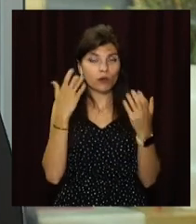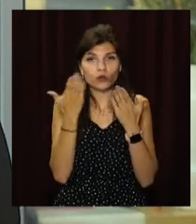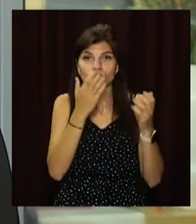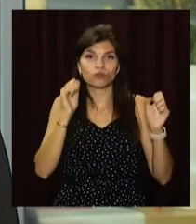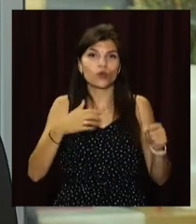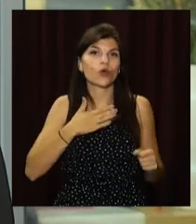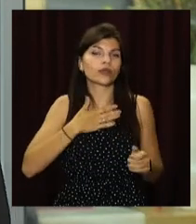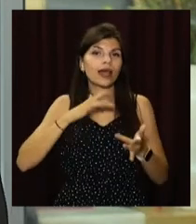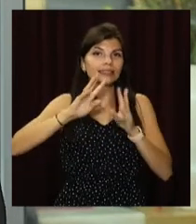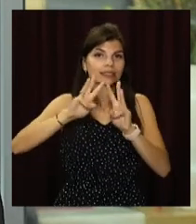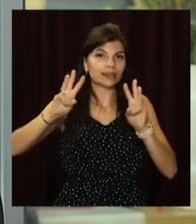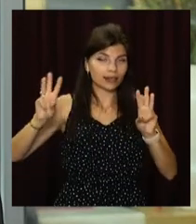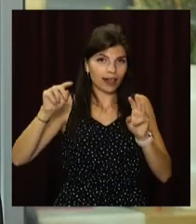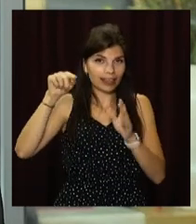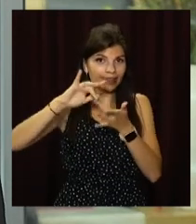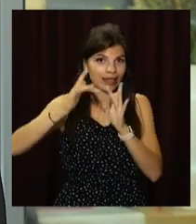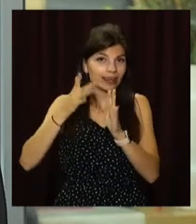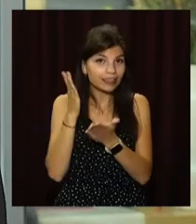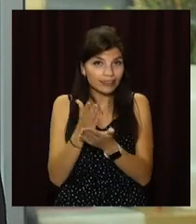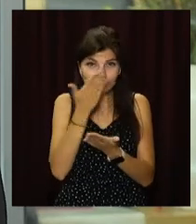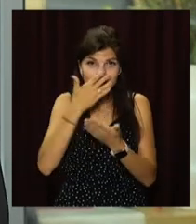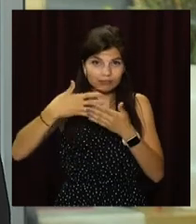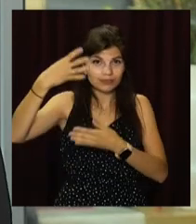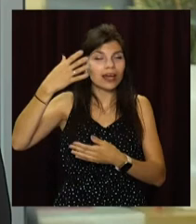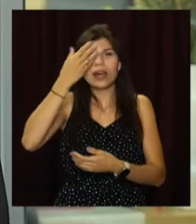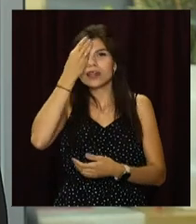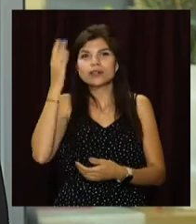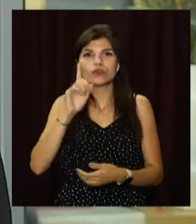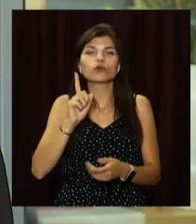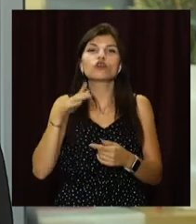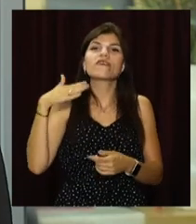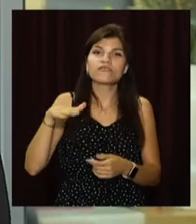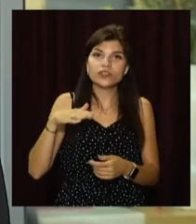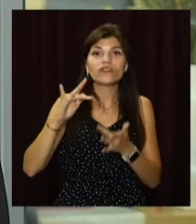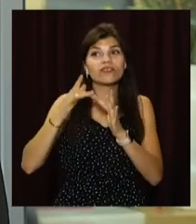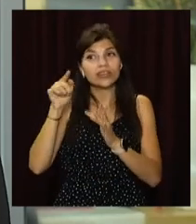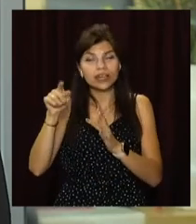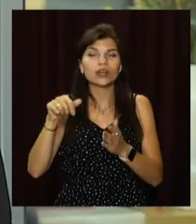прочитати на нашому сайті opentv.media. Не забувайте і про сюжети в соціальних